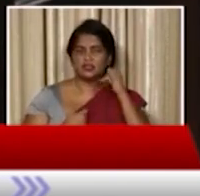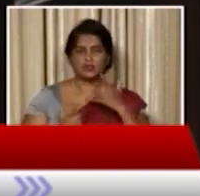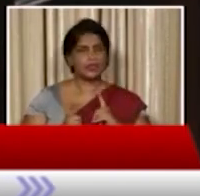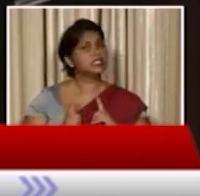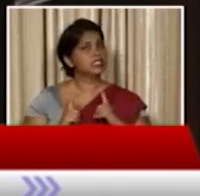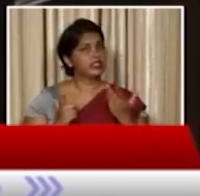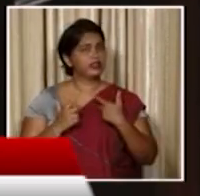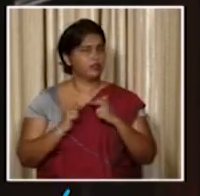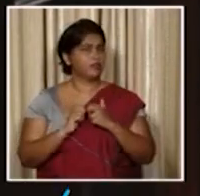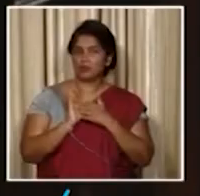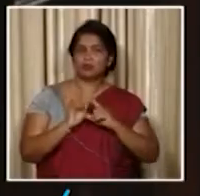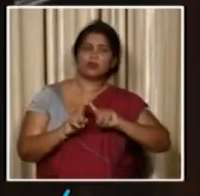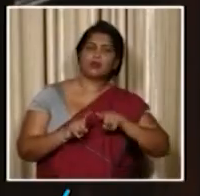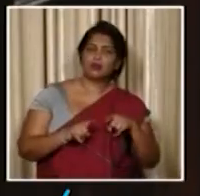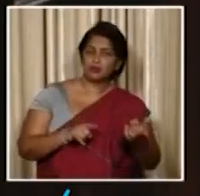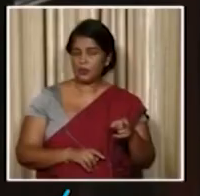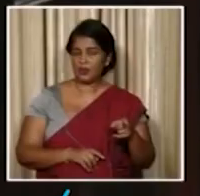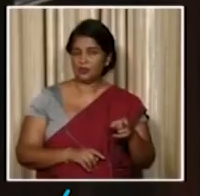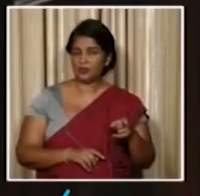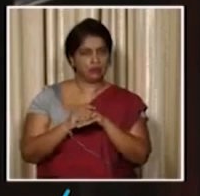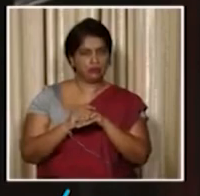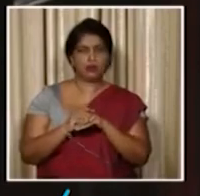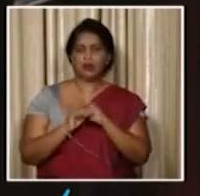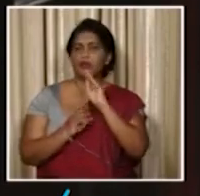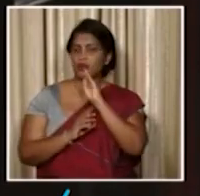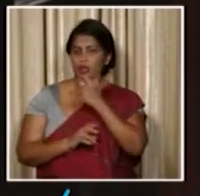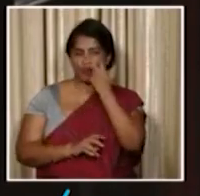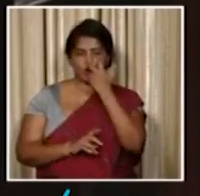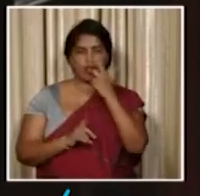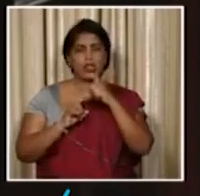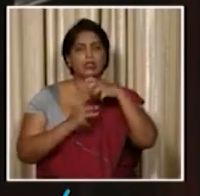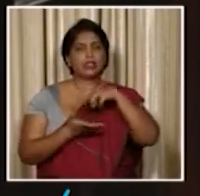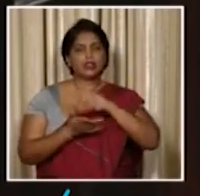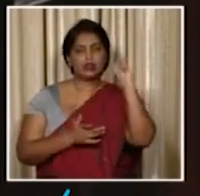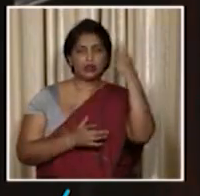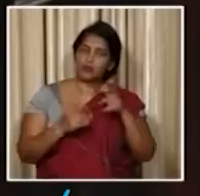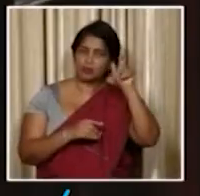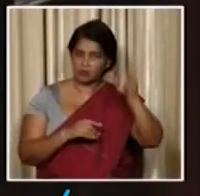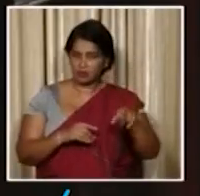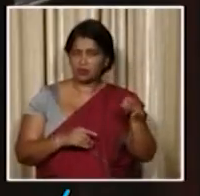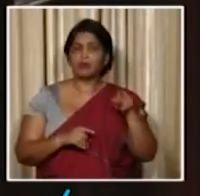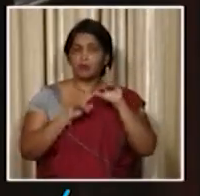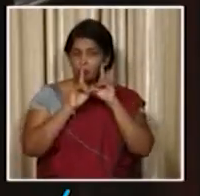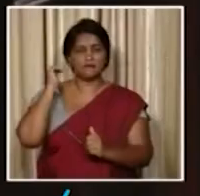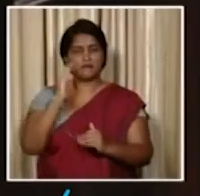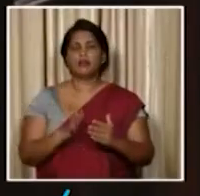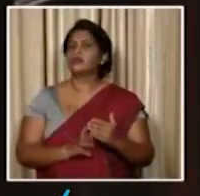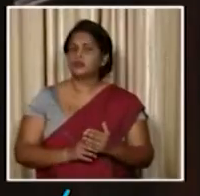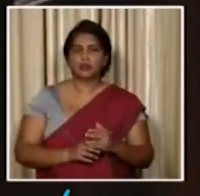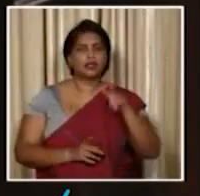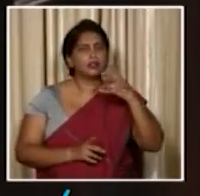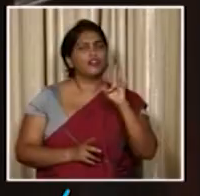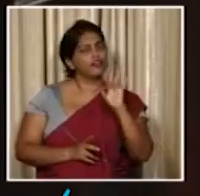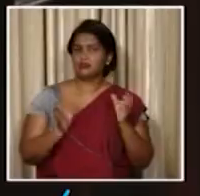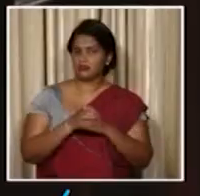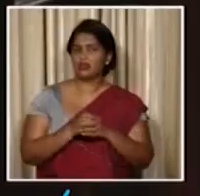ජීවිතවලට තර්ජනයක් ඇති වෙන්න පුළුවන් වෙනවා මේ කියන කාන්තාව කලුතර දිස්ත්‍රික්කයේ ඔක්කොම දන්නෝ කේක් නෝනා කිව්වම මේ විදිහට අපහාස කරනවා නම් 225ම